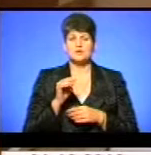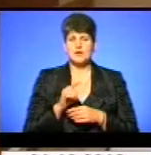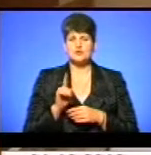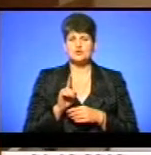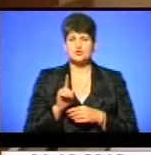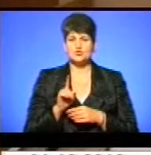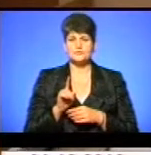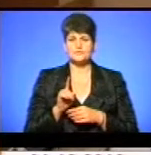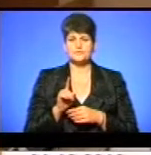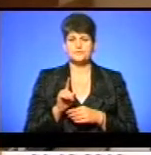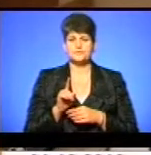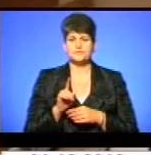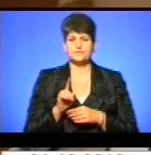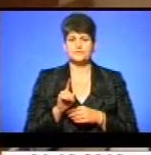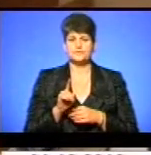таки